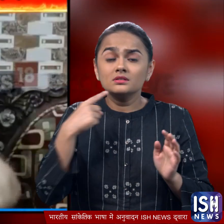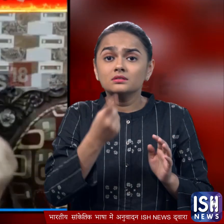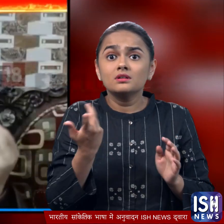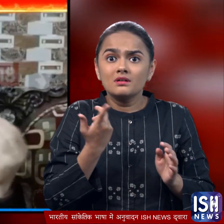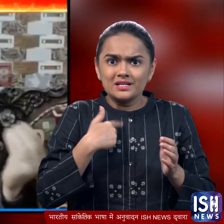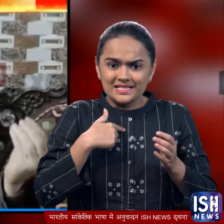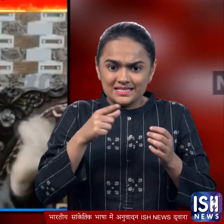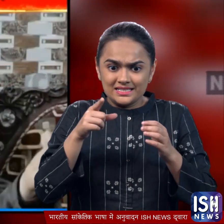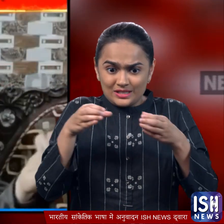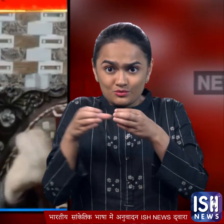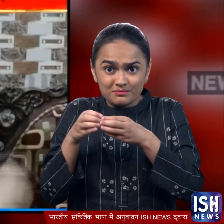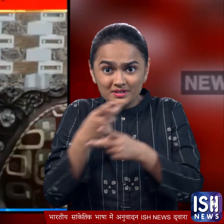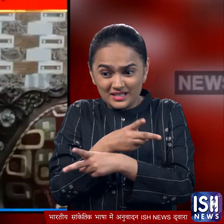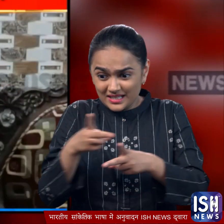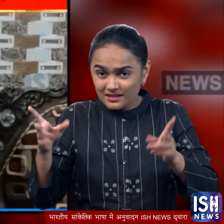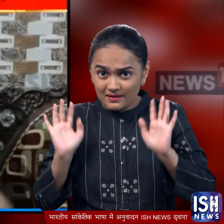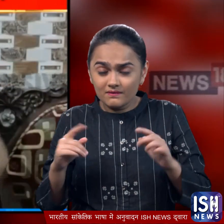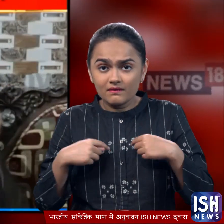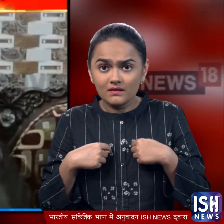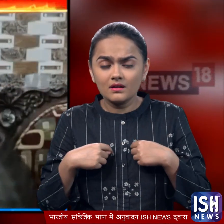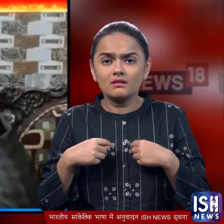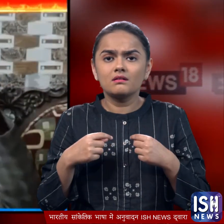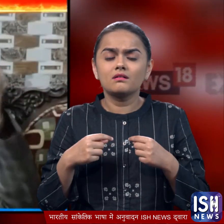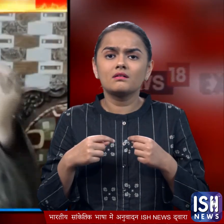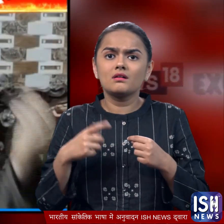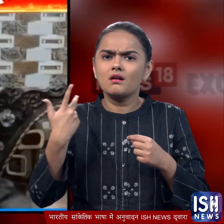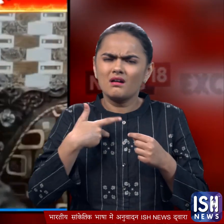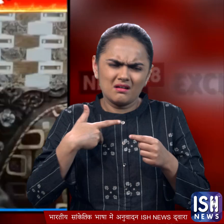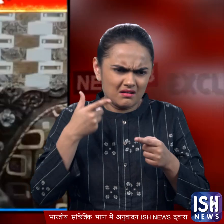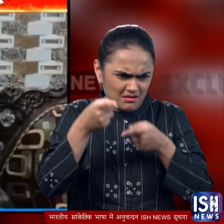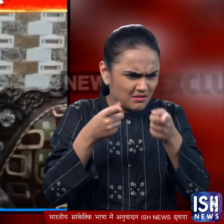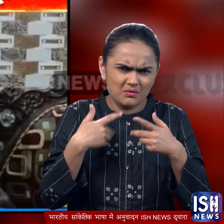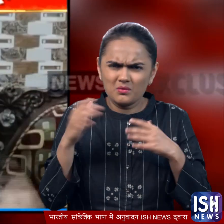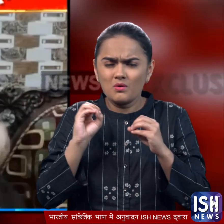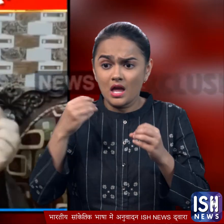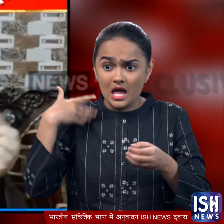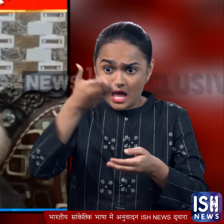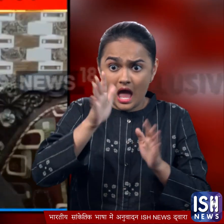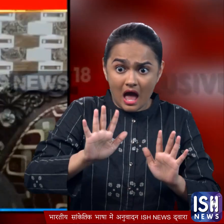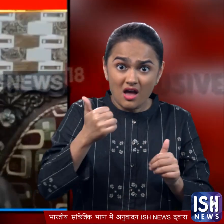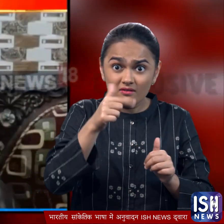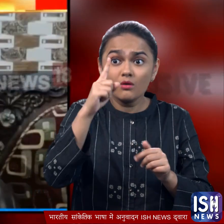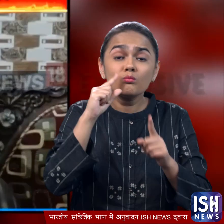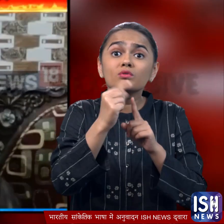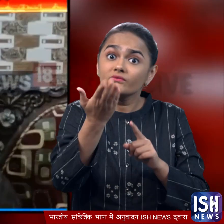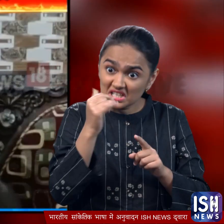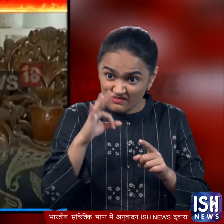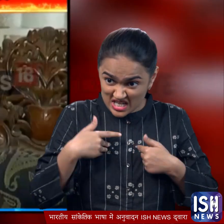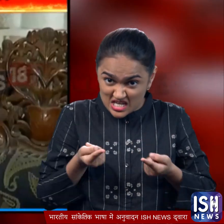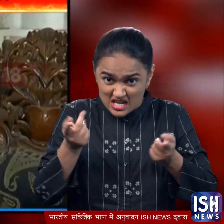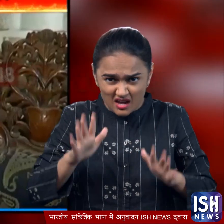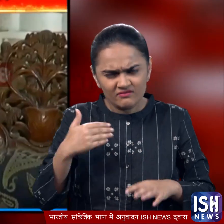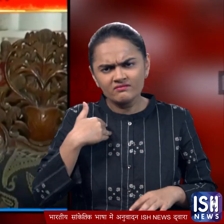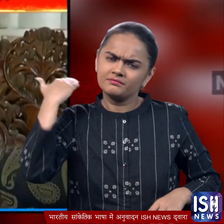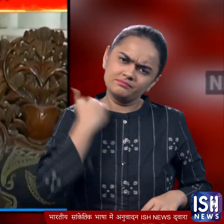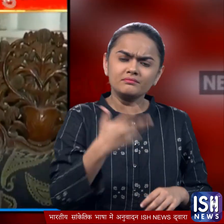किसी समाज के किसी आदमी को गाली दी या मैं वहां था, ये साबित कर दे तो अपना गला अपने हाथ से काट लूं।